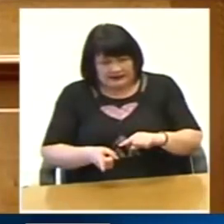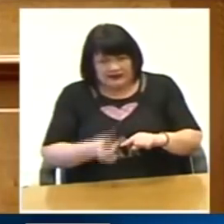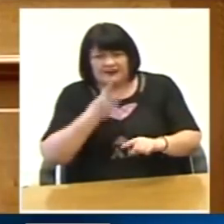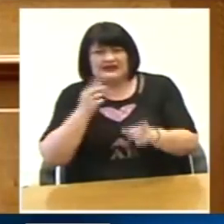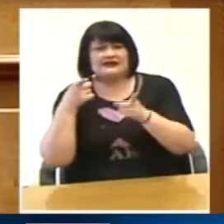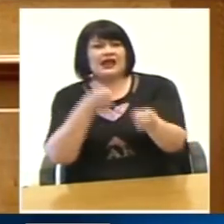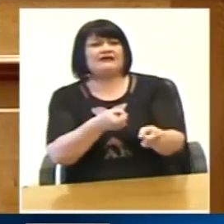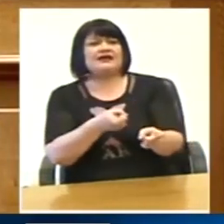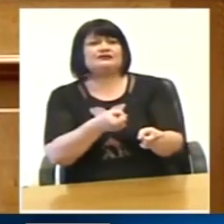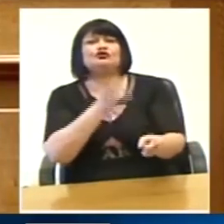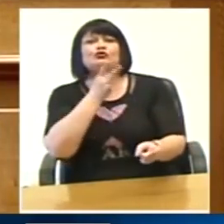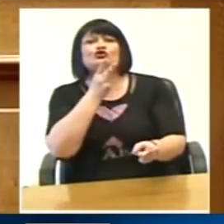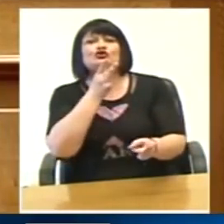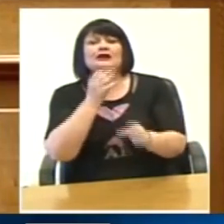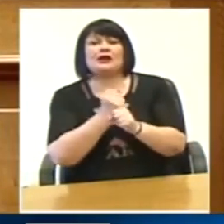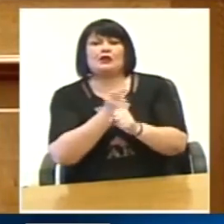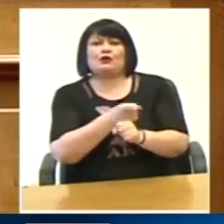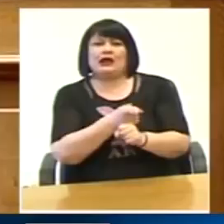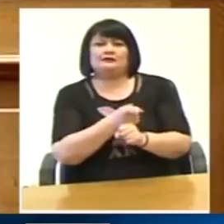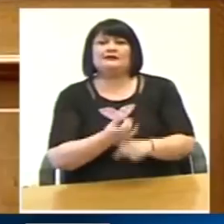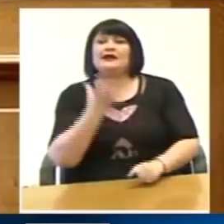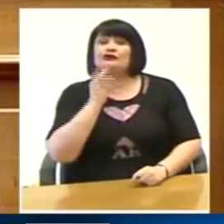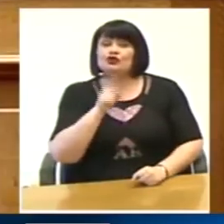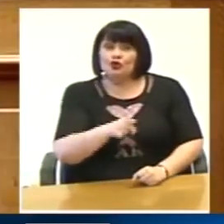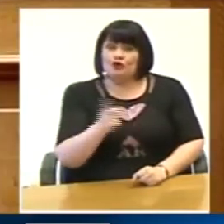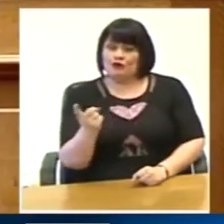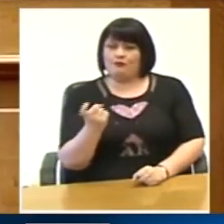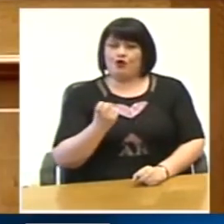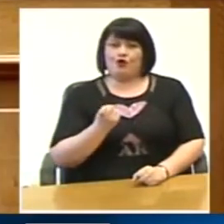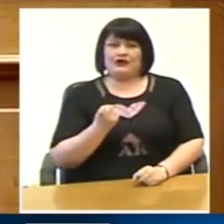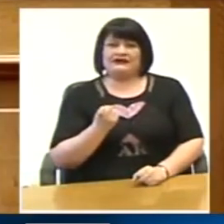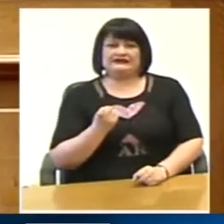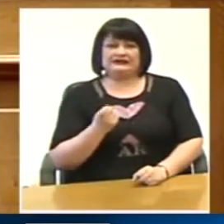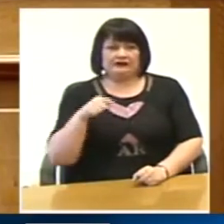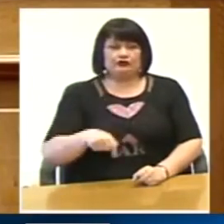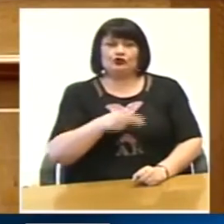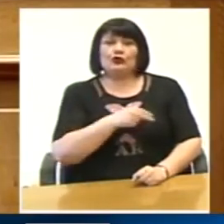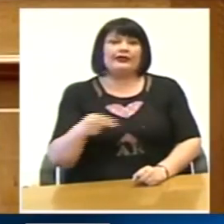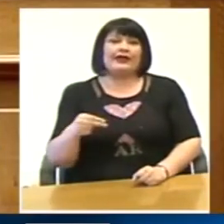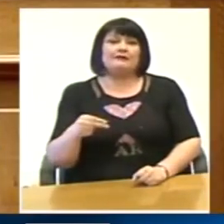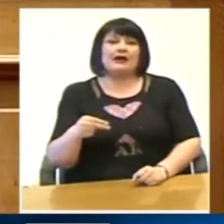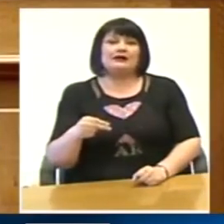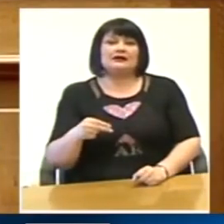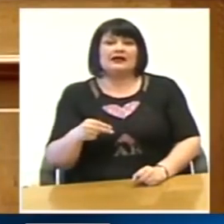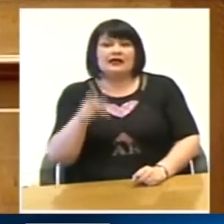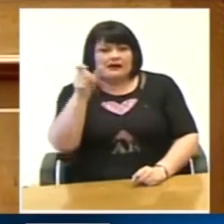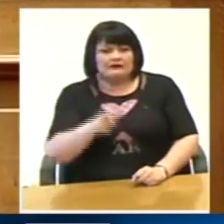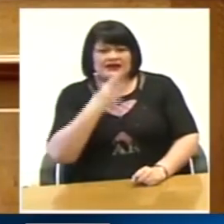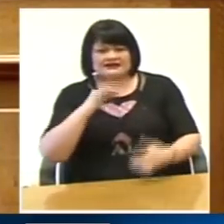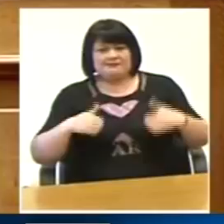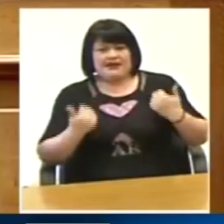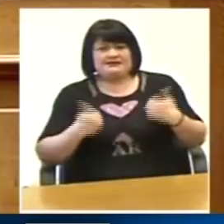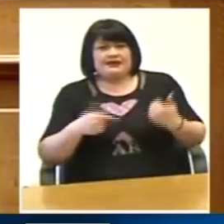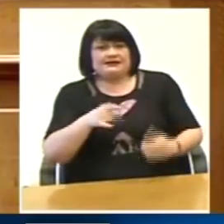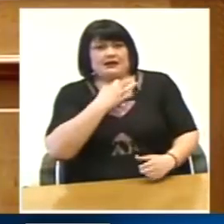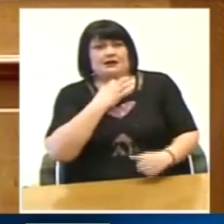αυτή τη διαδικασία. Γιατί ακριβώς είναι πρόκληση και αποτελεί πρόκληση να παίζει με τον πόνο του κάθε εργαζόμενου η σημερινή